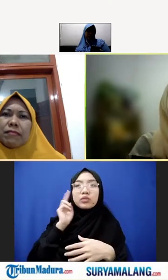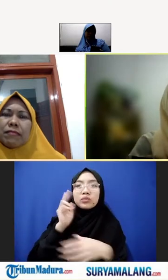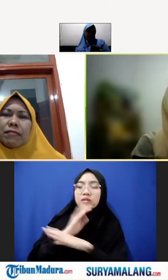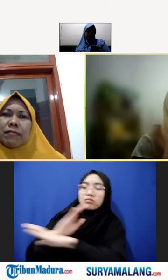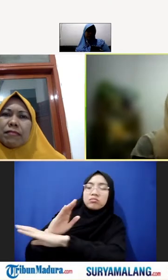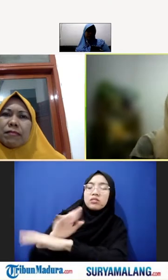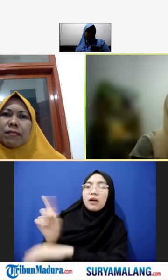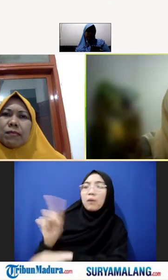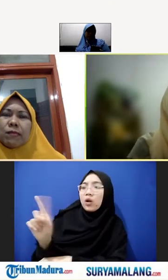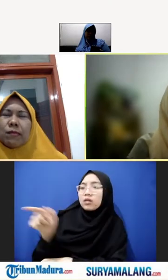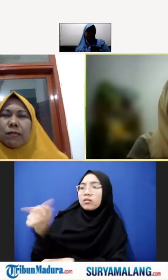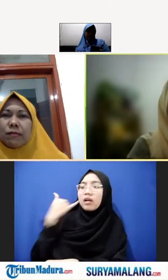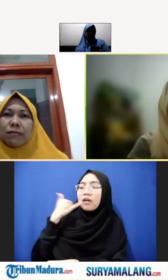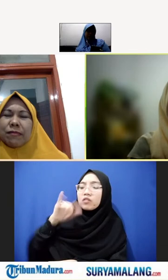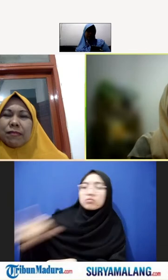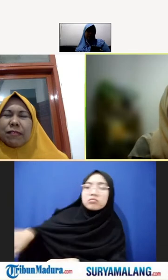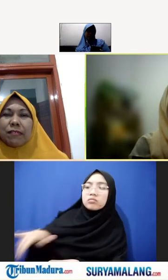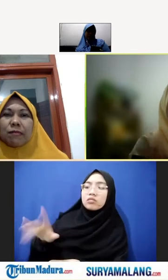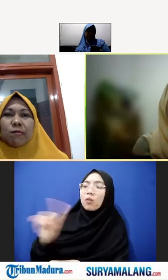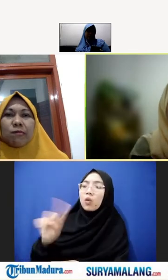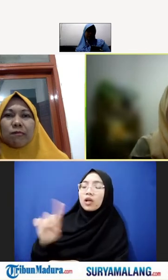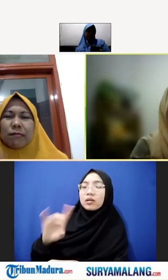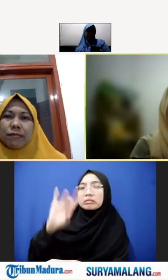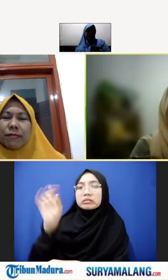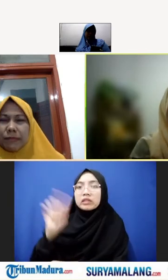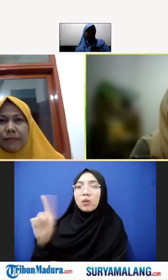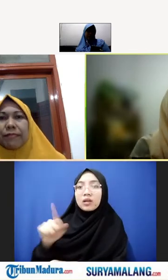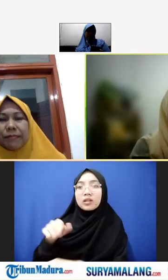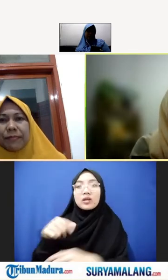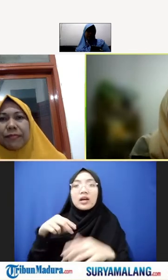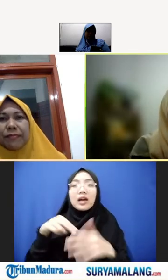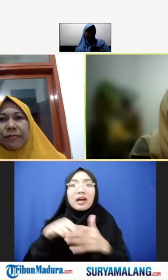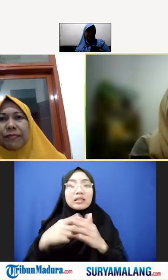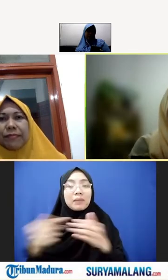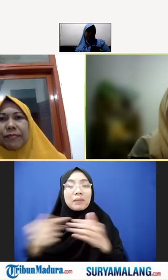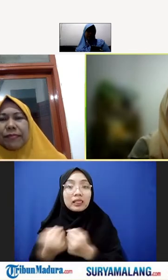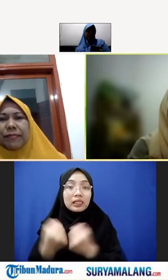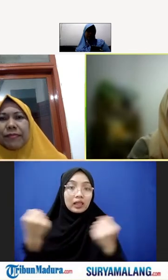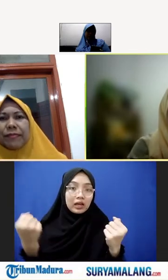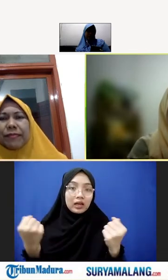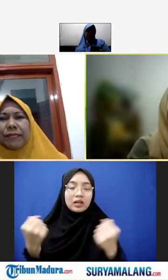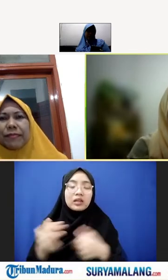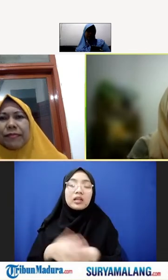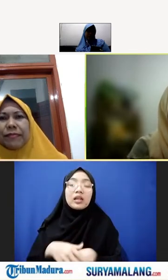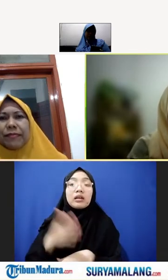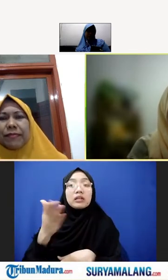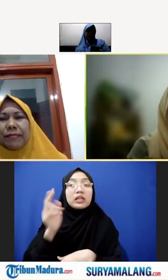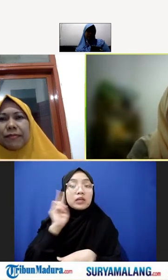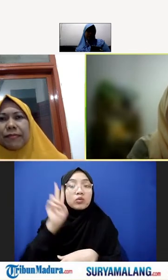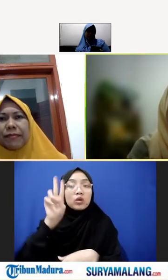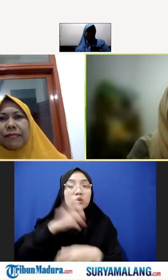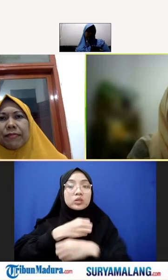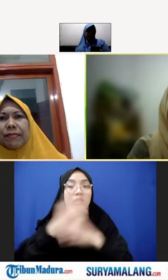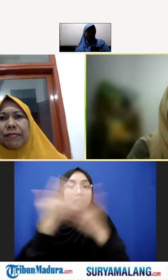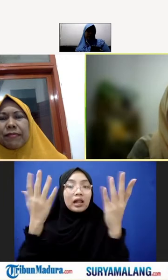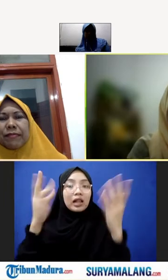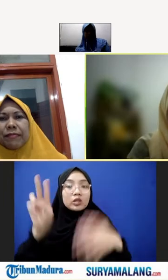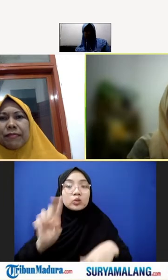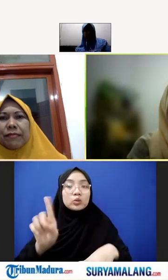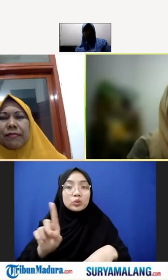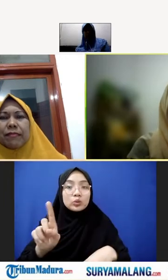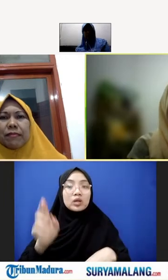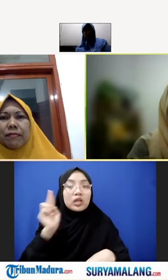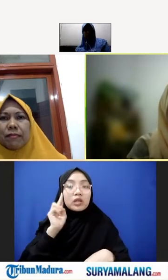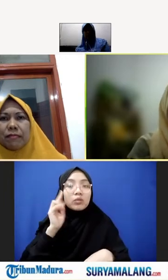boleh main handphone, nggak boleh apa, nggak boleh apa. Nah, itu kan bertolak belakang kan. Jadi ibu harus jelas dulu ibu mau jadi apa buat anak